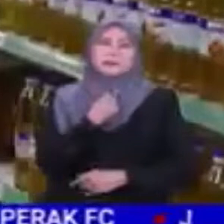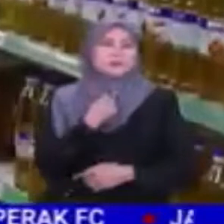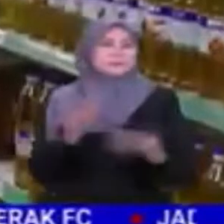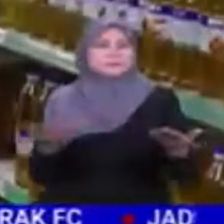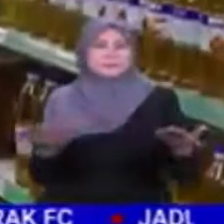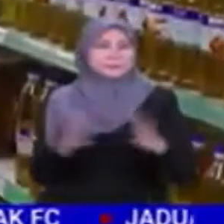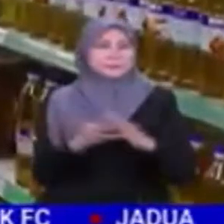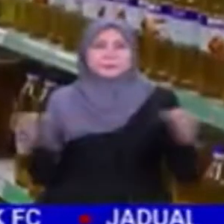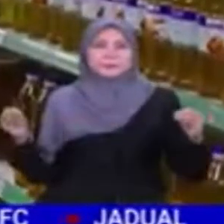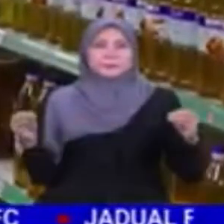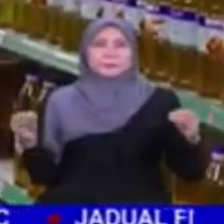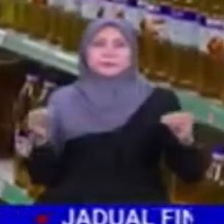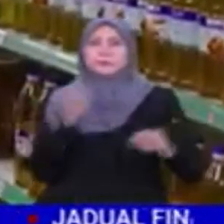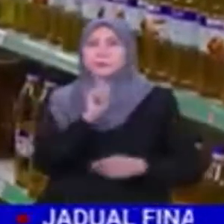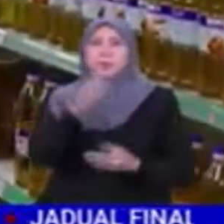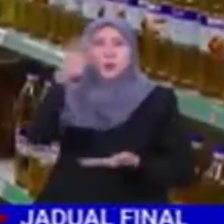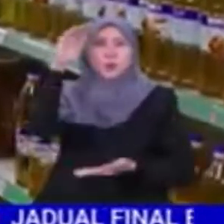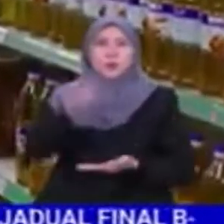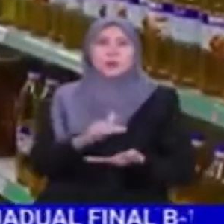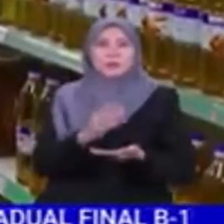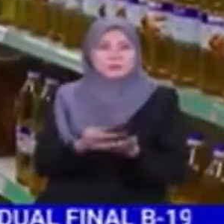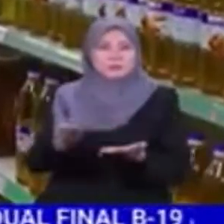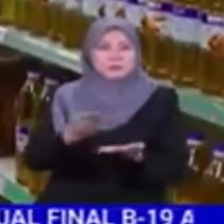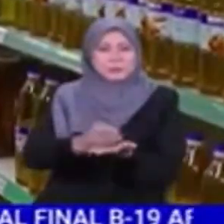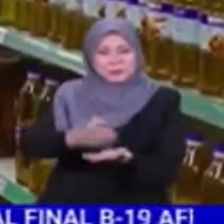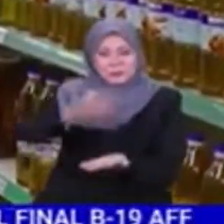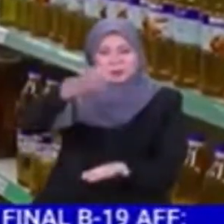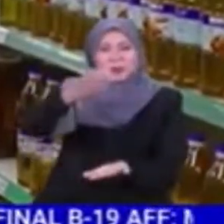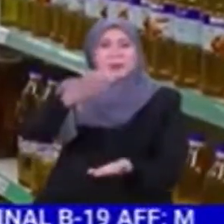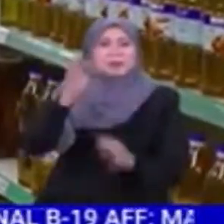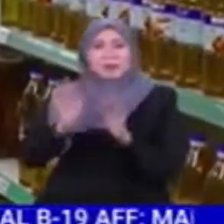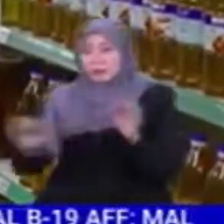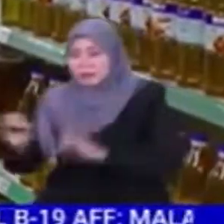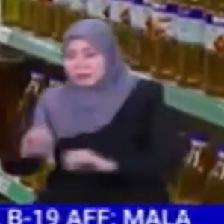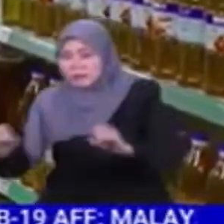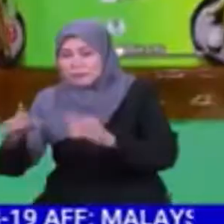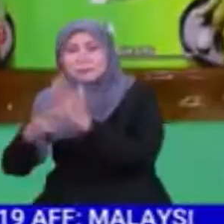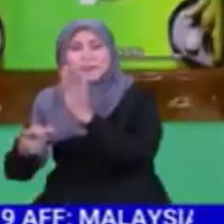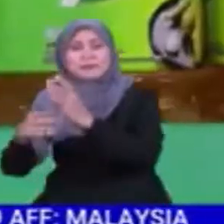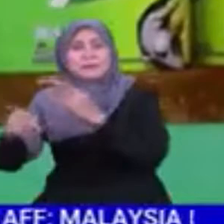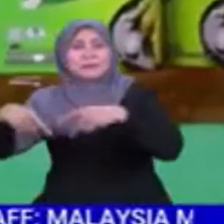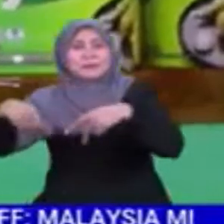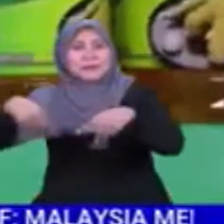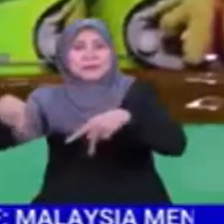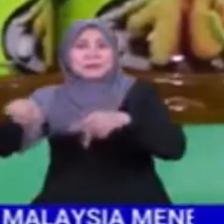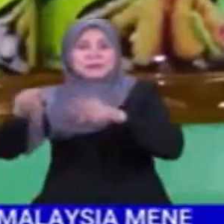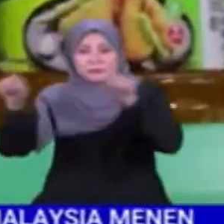memang buat masa ni memang kurang beli minyak betul. Tapi kalau dah tak ada, memang terpaksa juga beli.